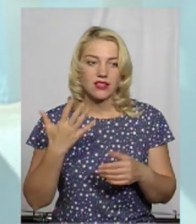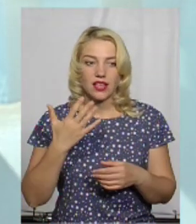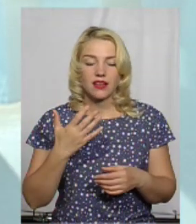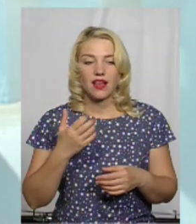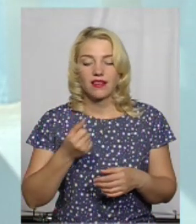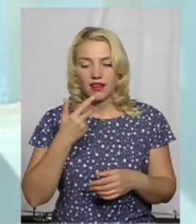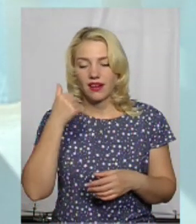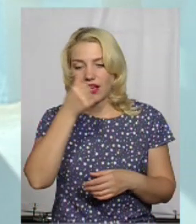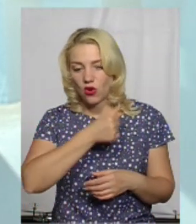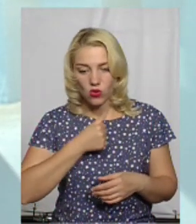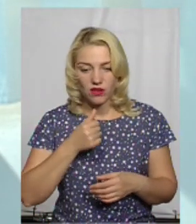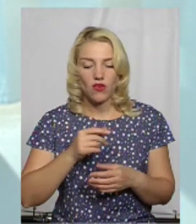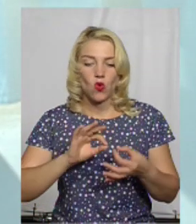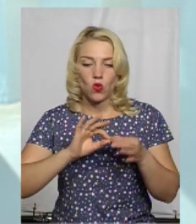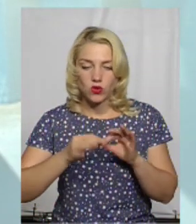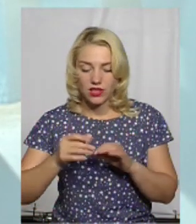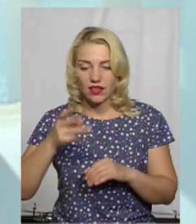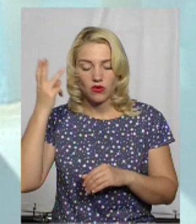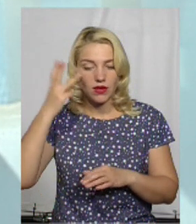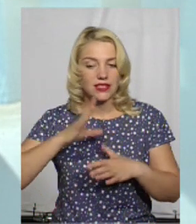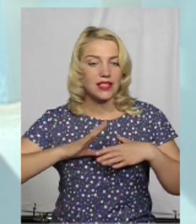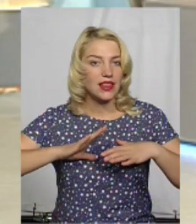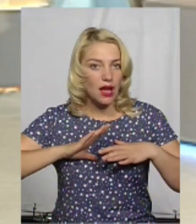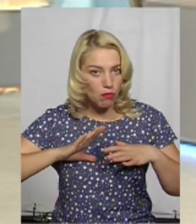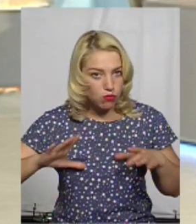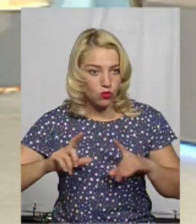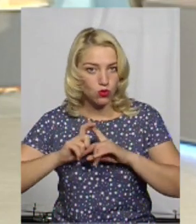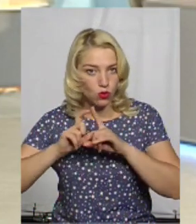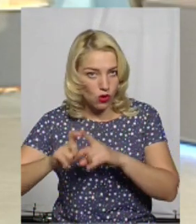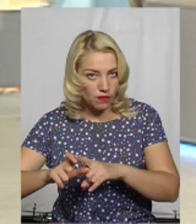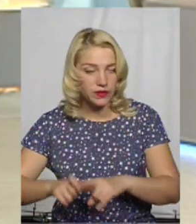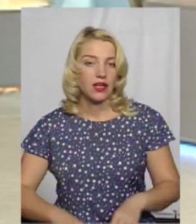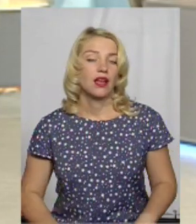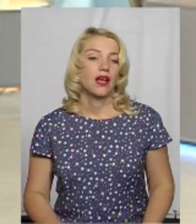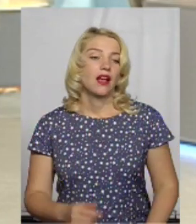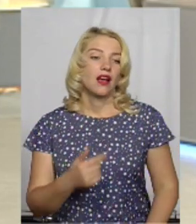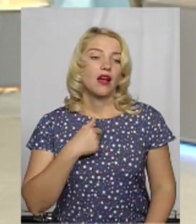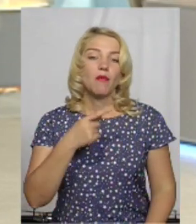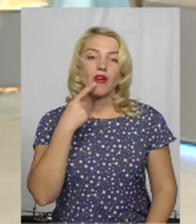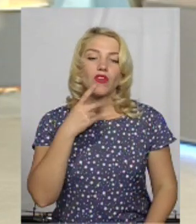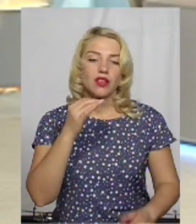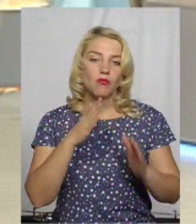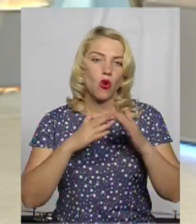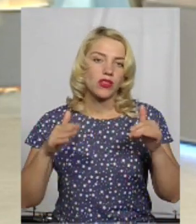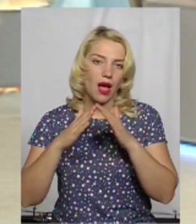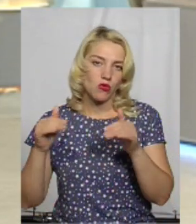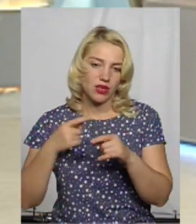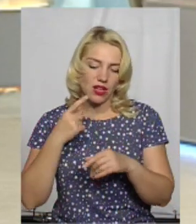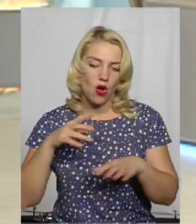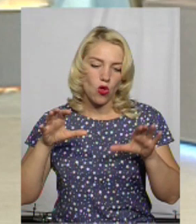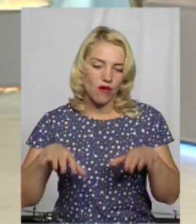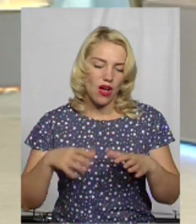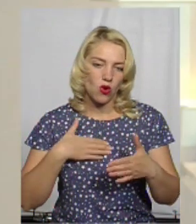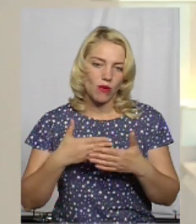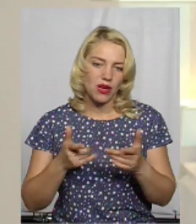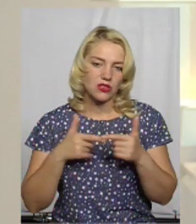Хмельницькому ускладнень вакцинації не було. Ось ви говорили про табори, і дуже доречно, голова громадської організації